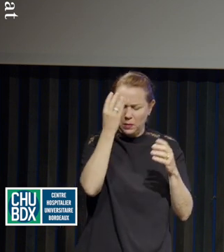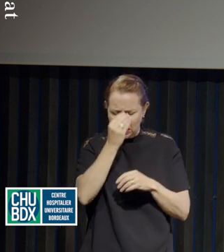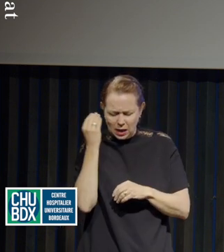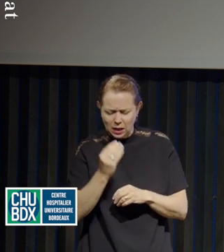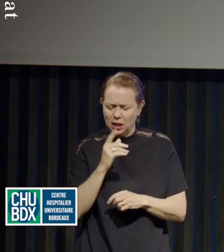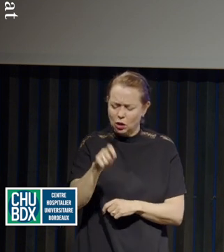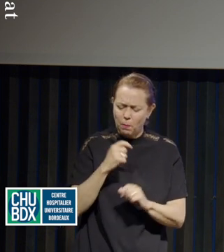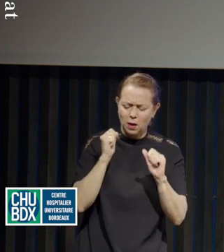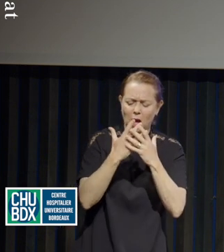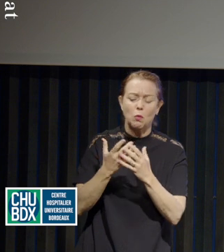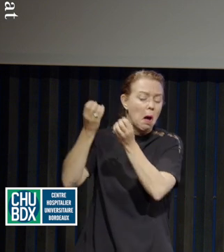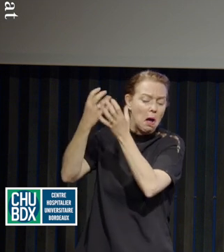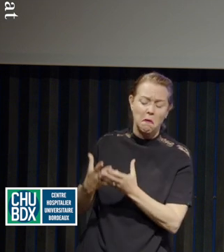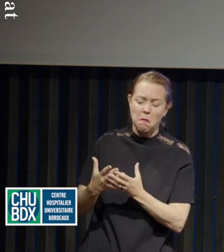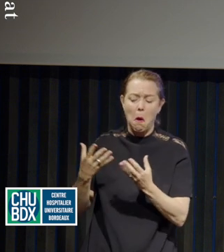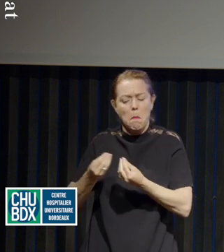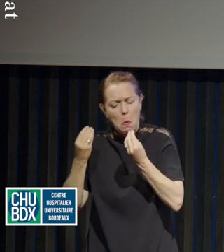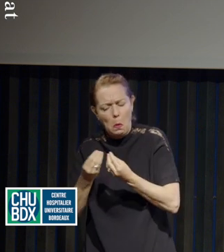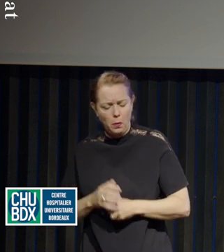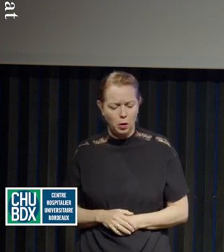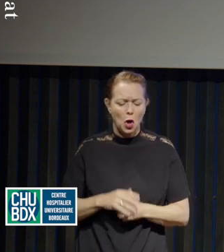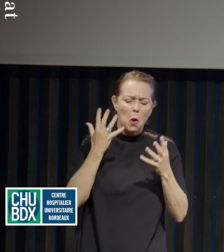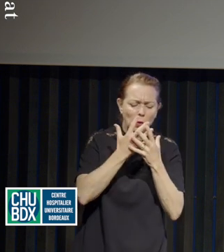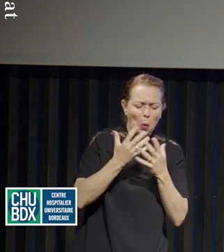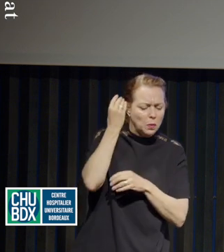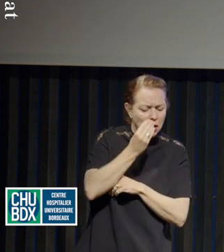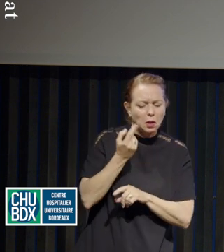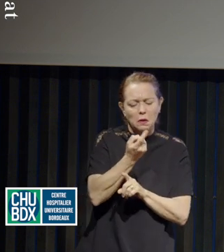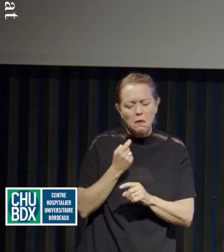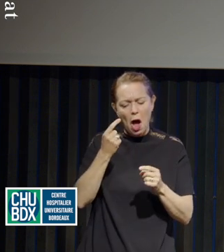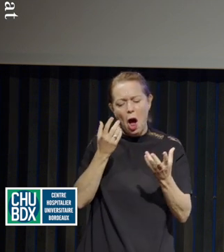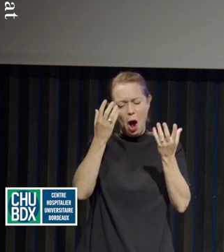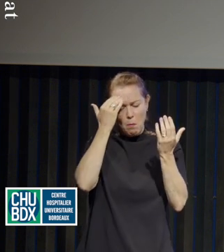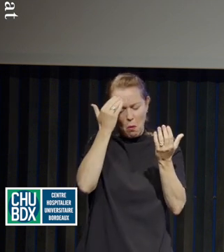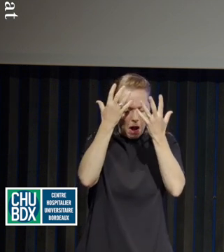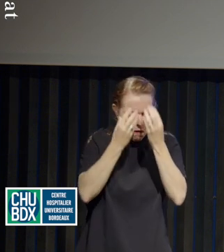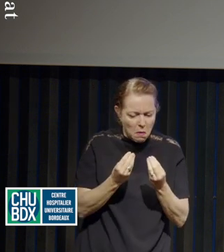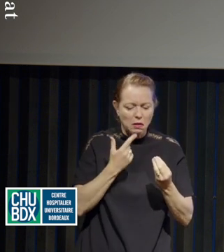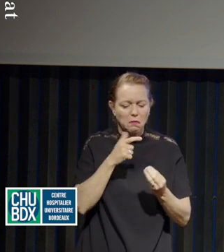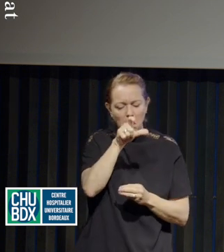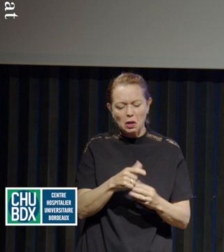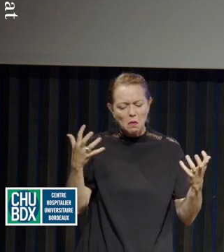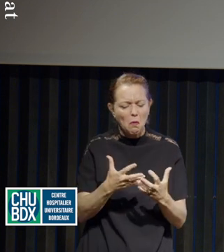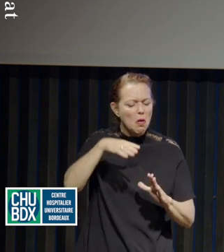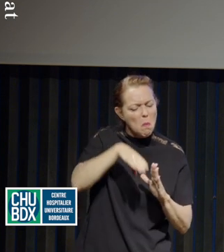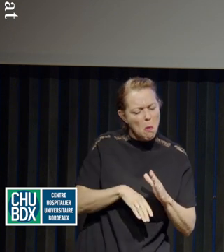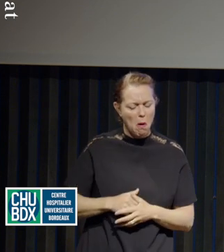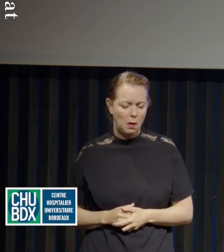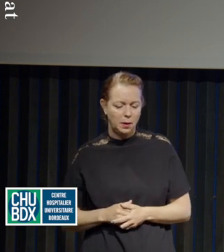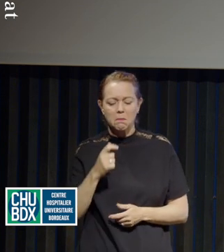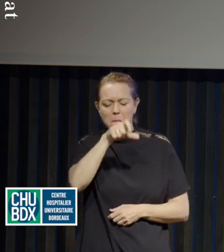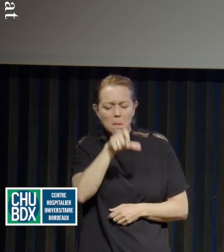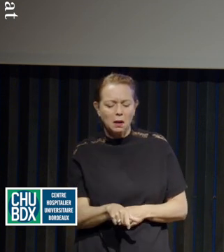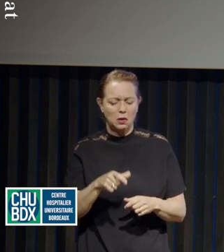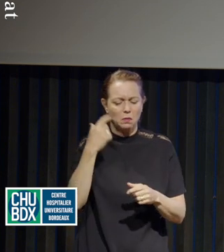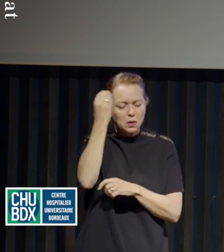normale à un événement malheureux. Les troubles psychiatriques sont une faiblesse morale, un manque de volonté. Un malade psychiatrique est